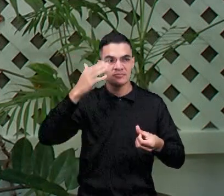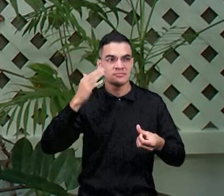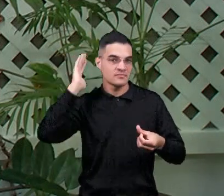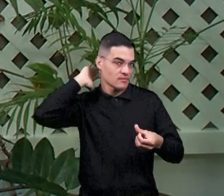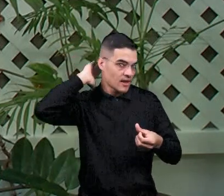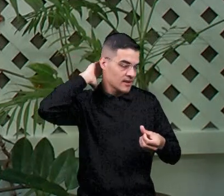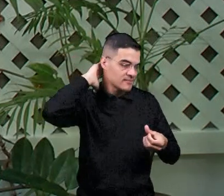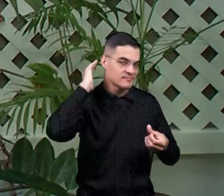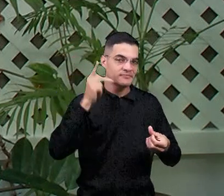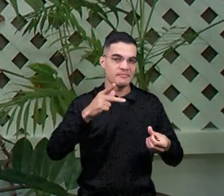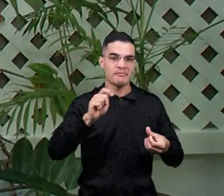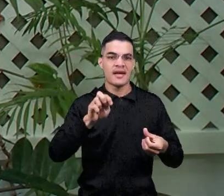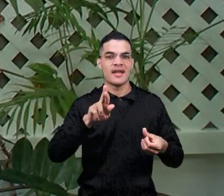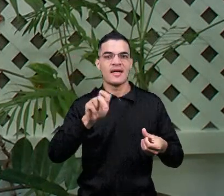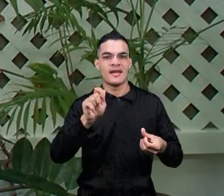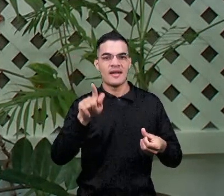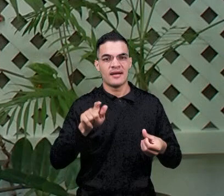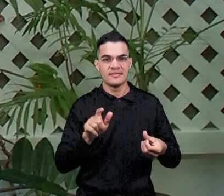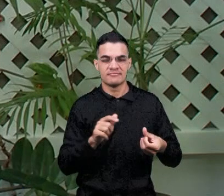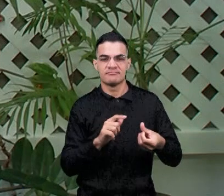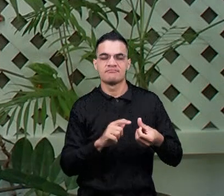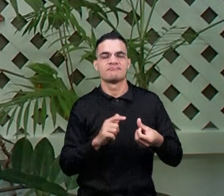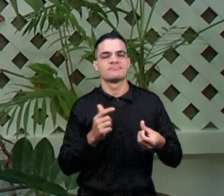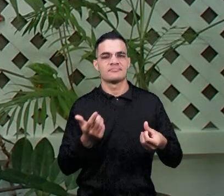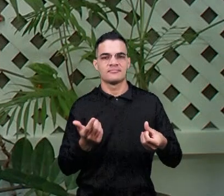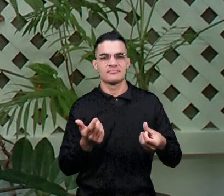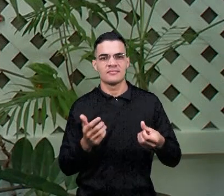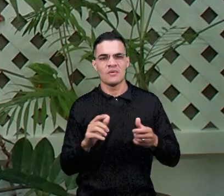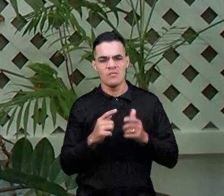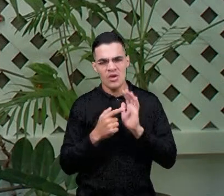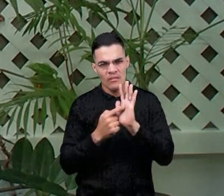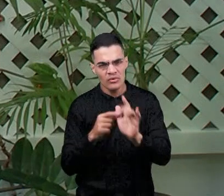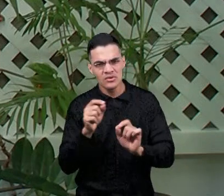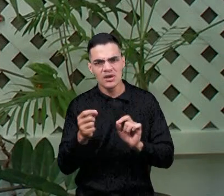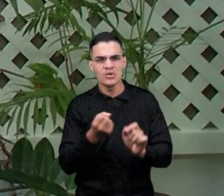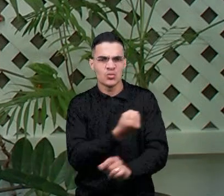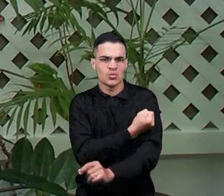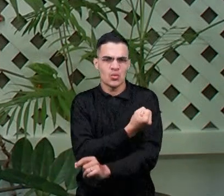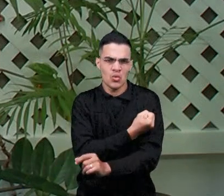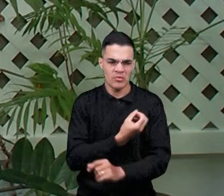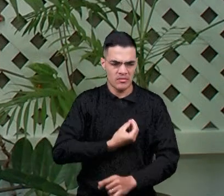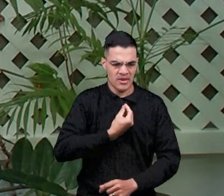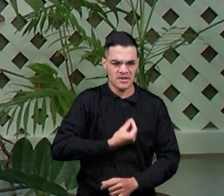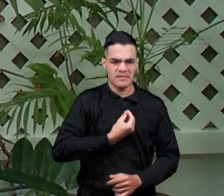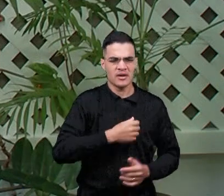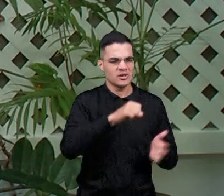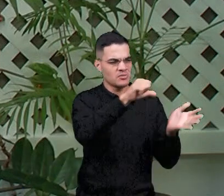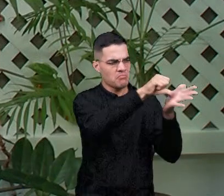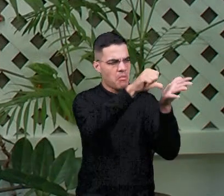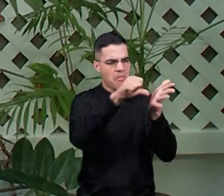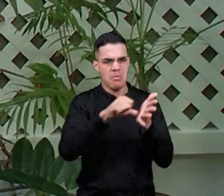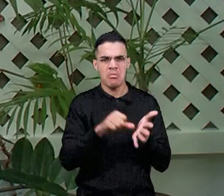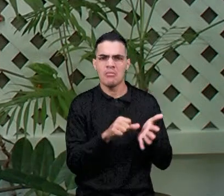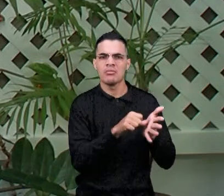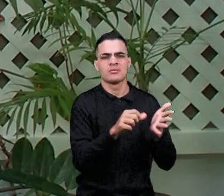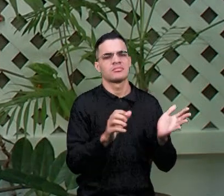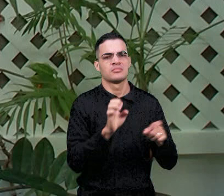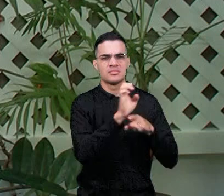ici, ça, c'est le nombre de participations dans chaque État ou